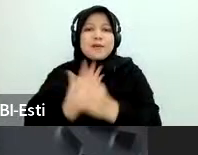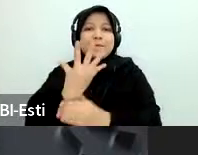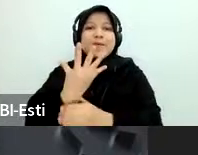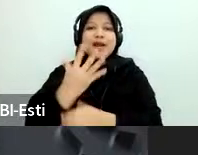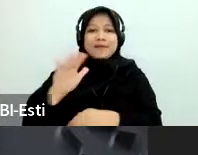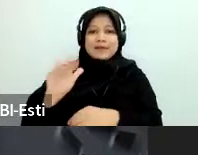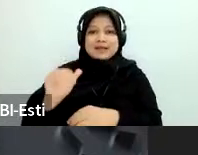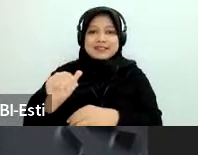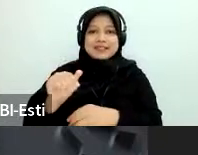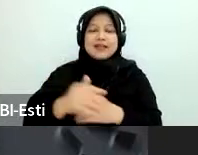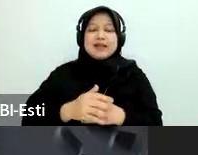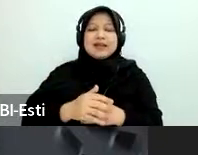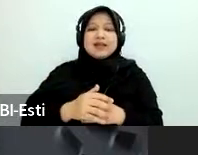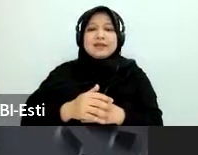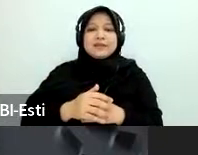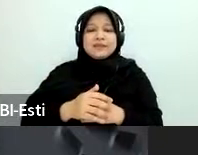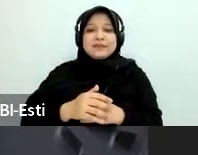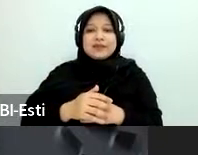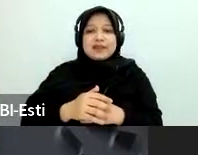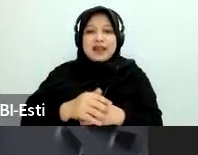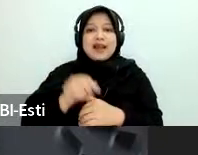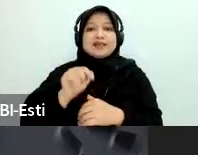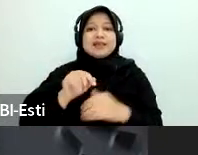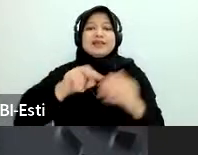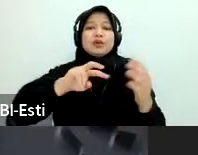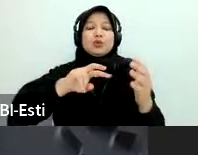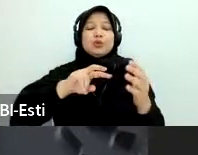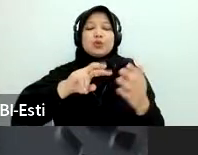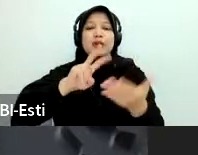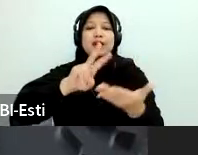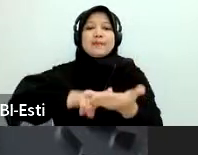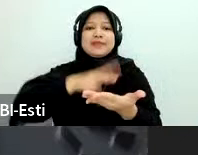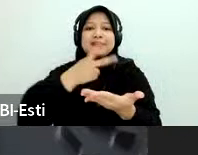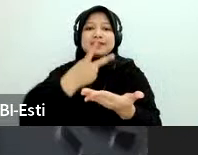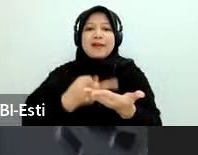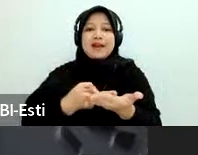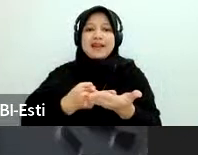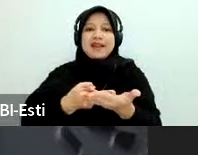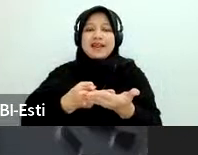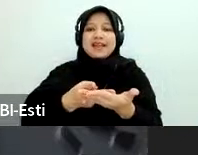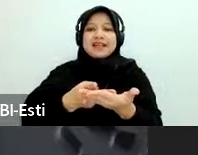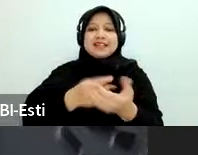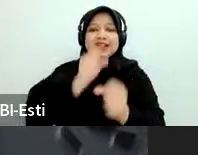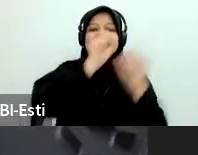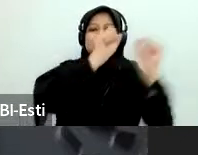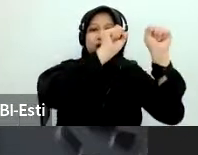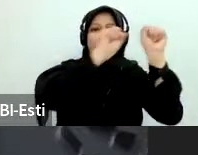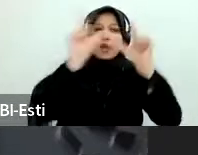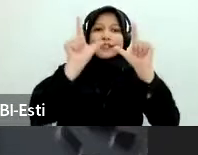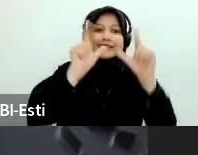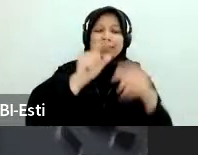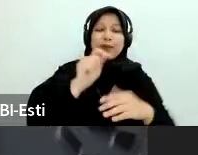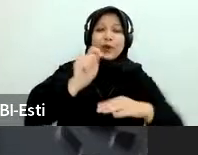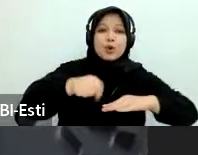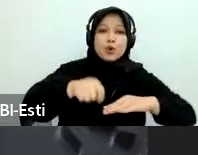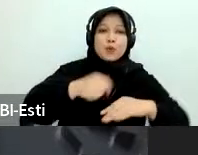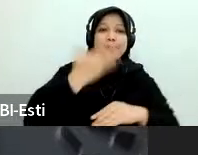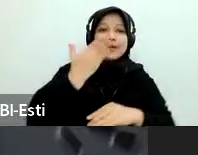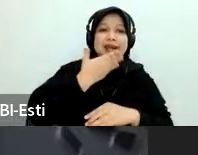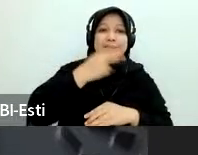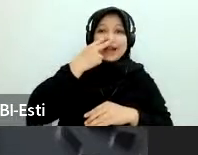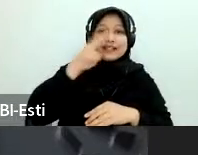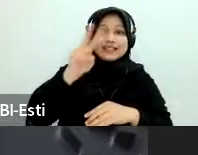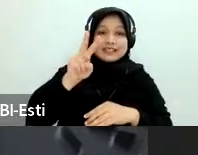sehingga terdapat problematika penerjemahan dari konsep hukum yang berasal dari bahasa asing yaitu